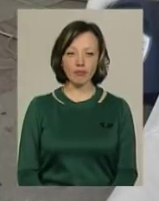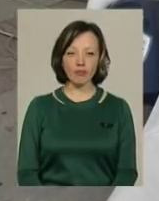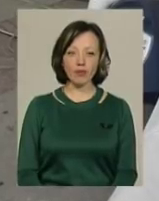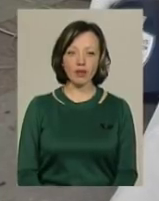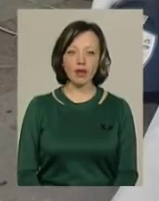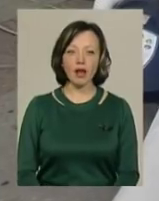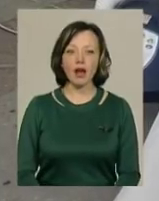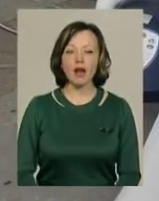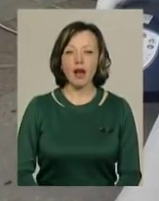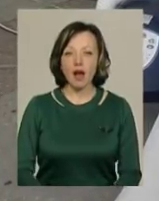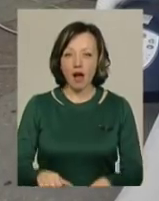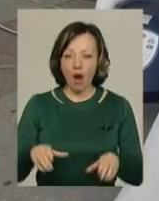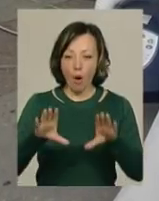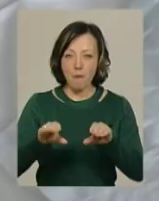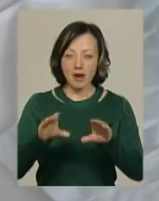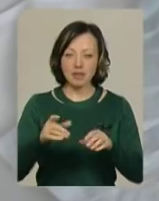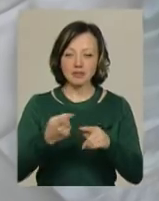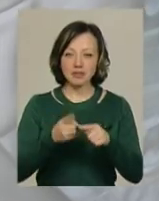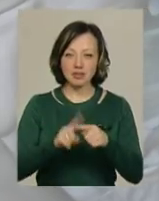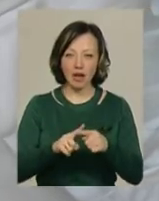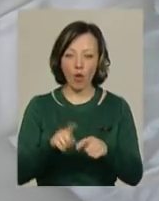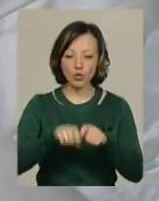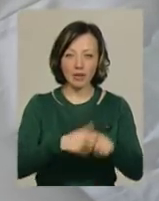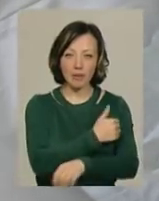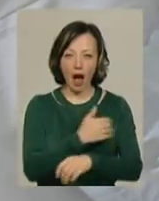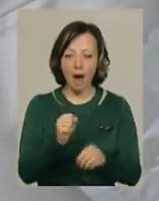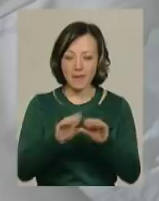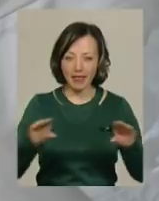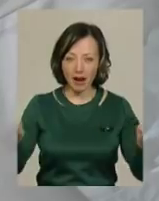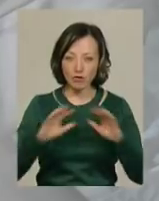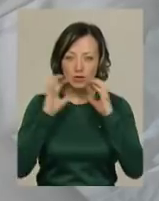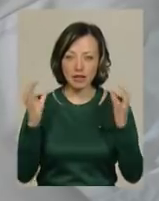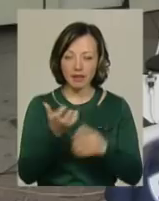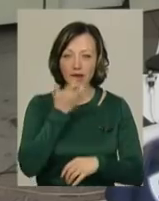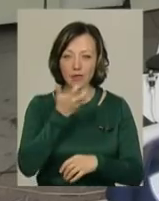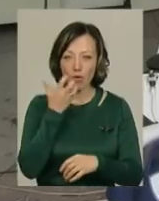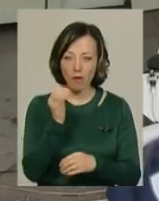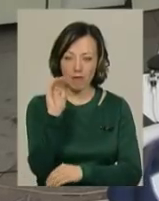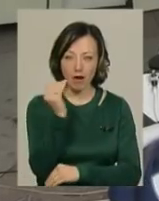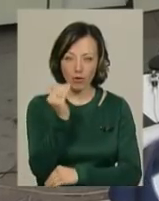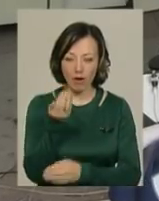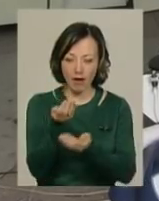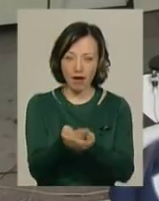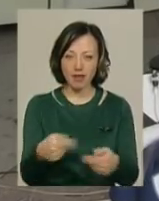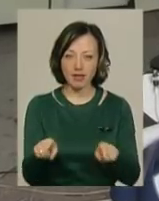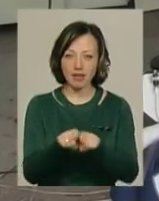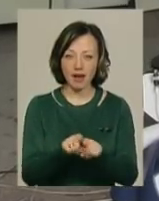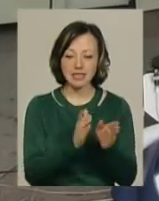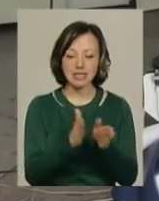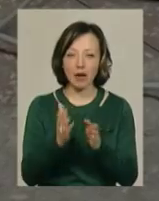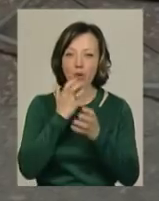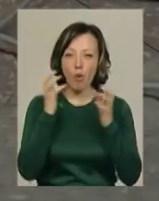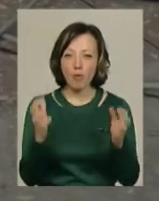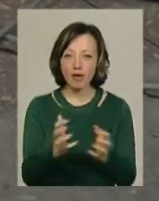Компресор контролює температуру, а матрац зі спеціальної тканини утримує тепло і зігріває малюка. Саме так виглядає нова система обігріву,